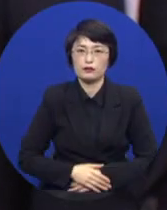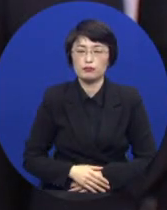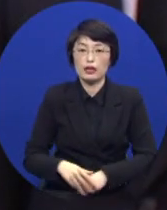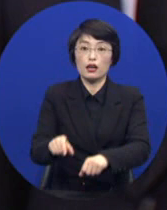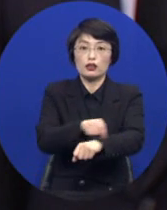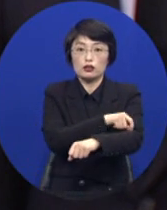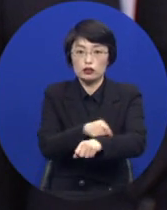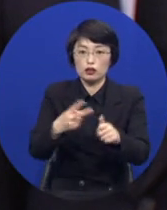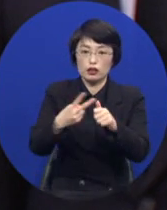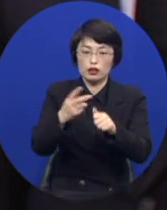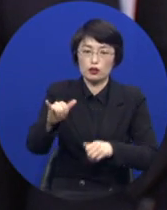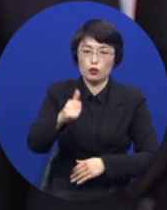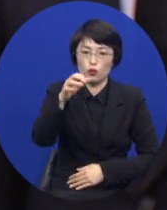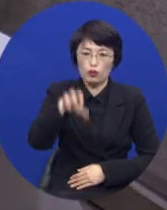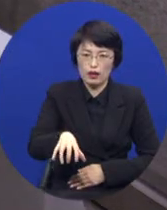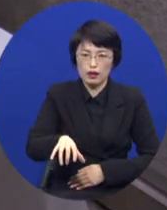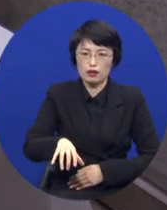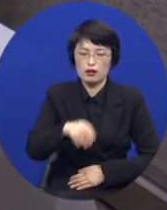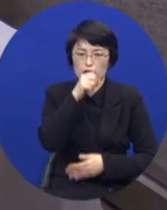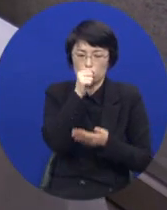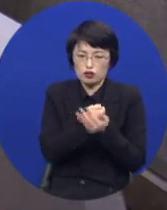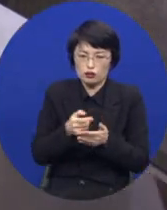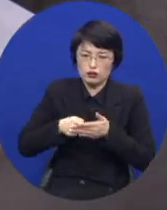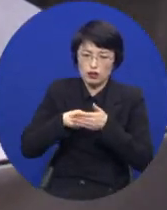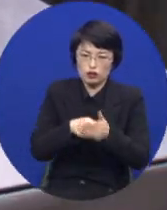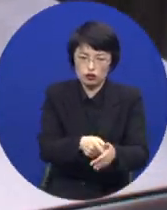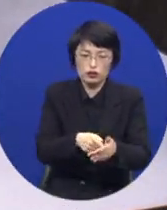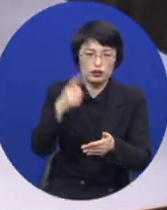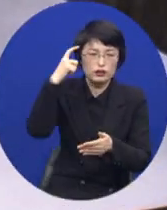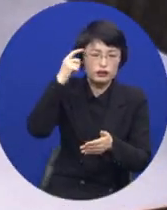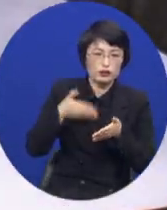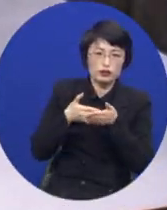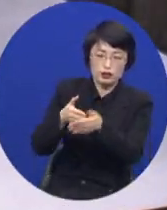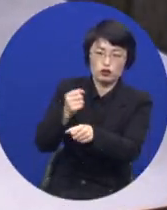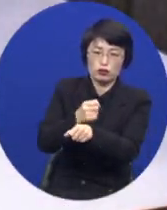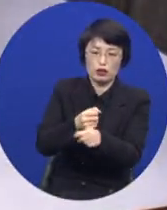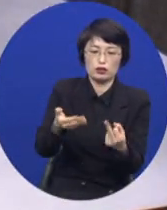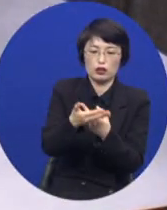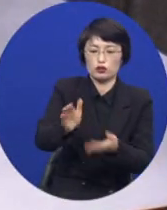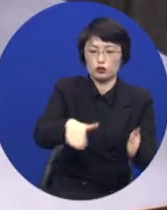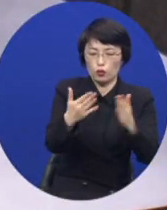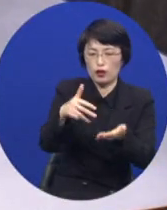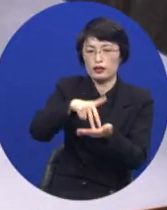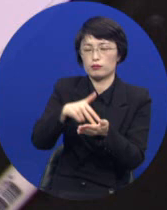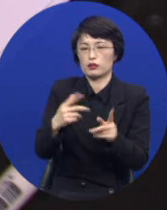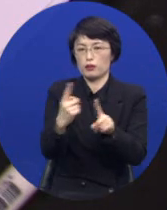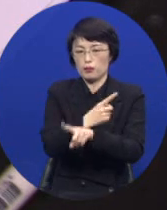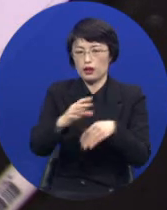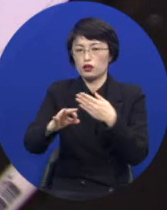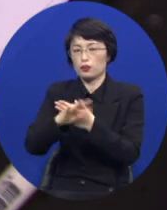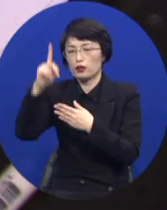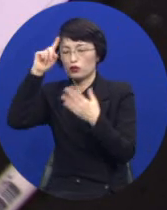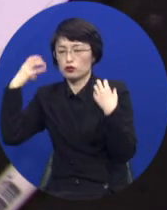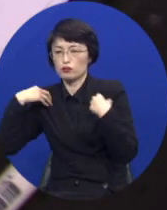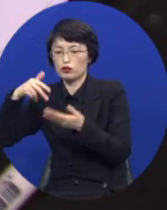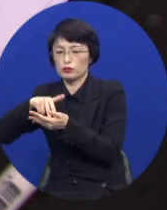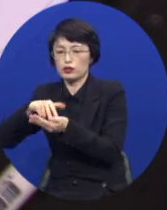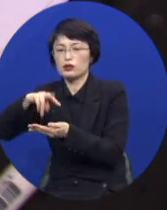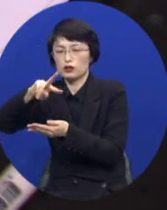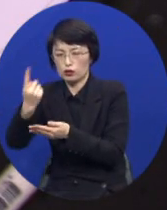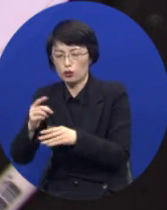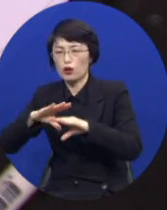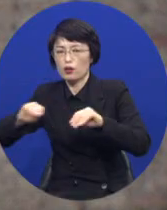특히 j 공항 정상 추진 의견을 제출한 제주도가 입장을 바꾸면 정부도 대안을 찾을 수 있다는 입장을